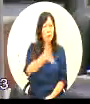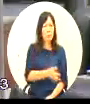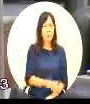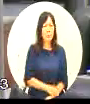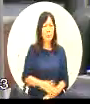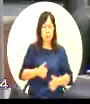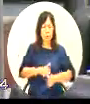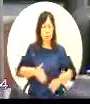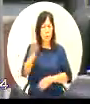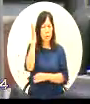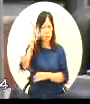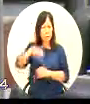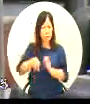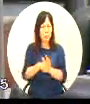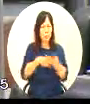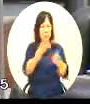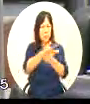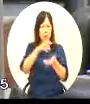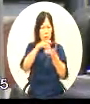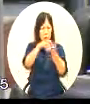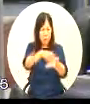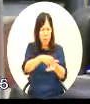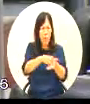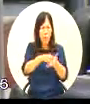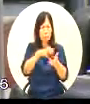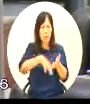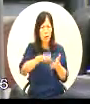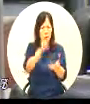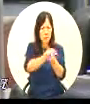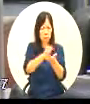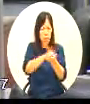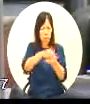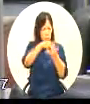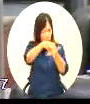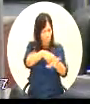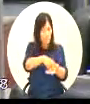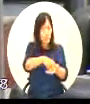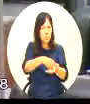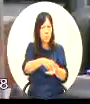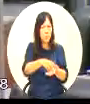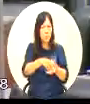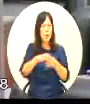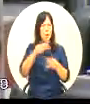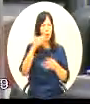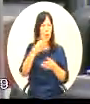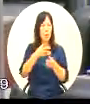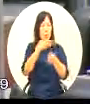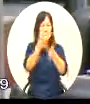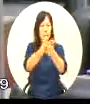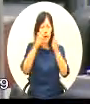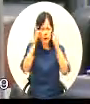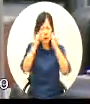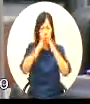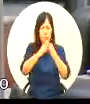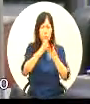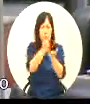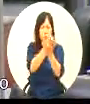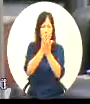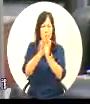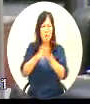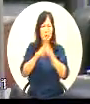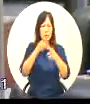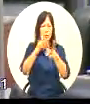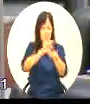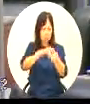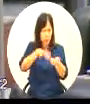民政局所核发的这个所内住记、伴侣住记的这个证明书，我们拿到我们高雄市的任何一家公私立的